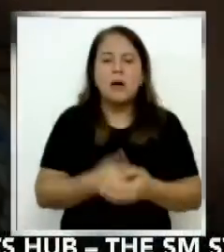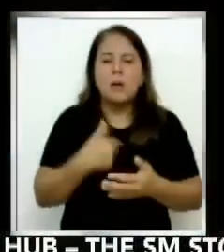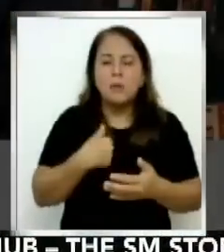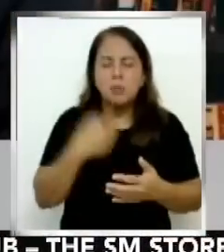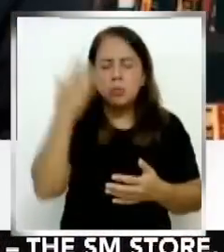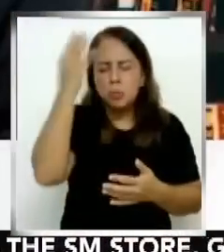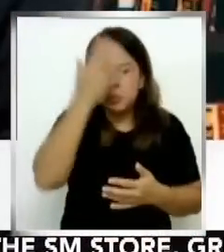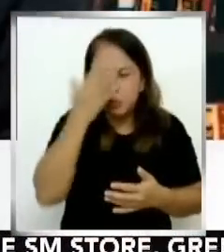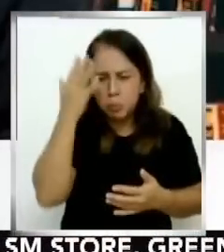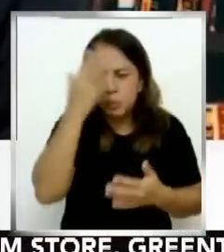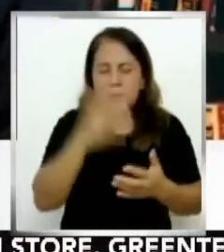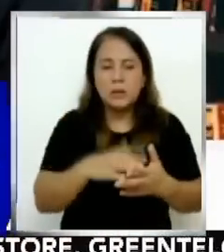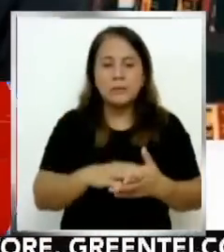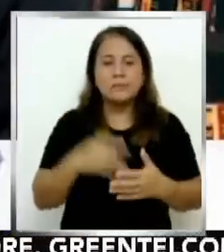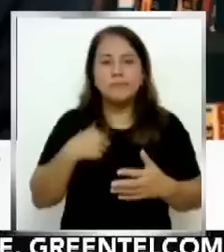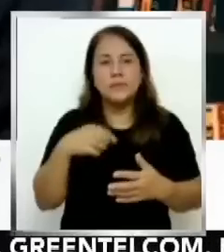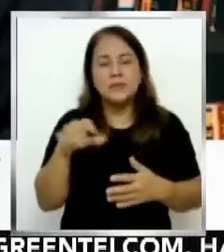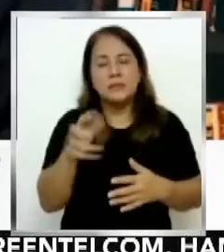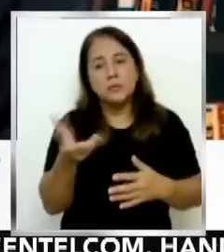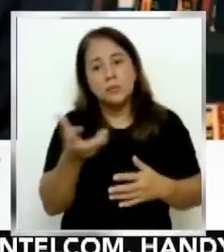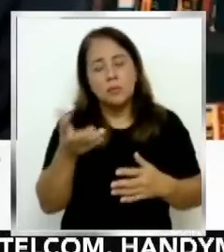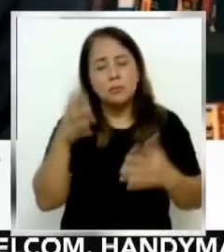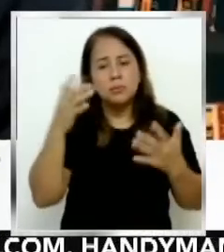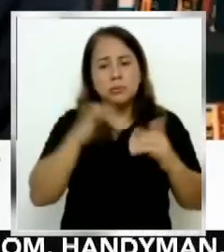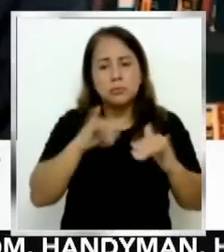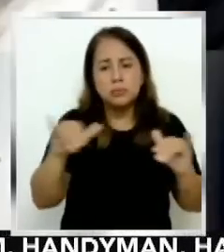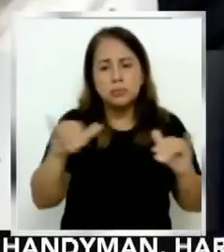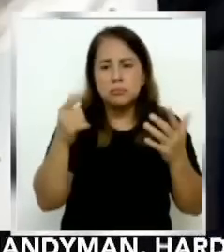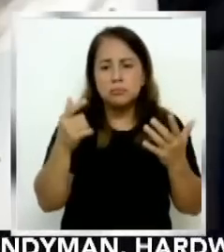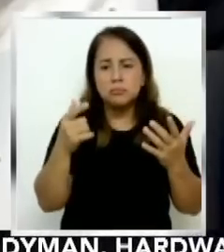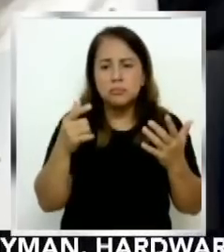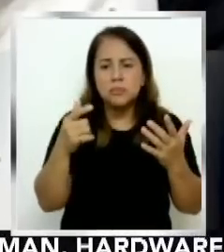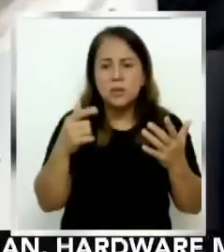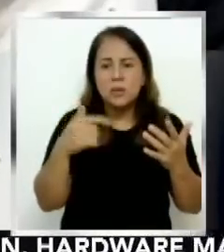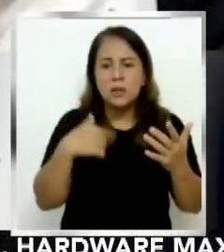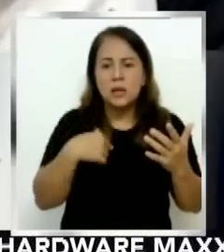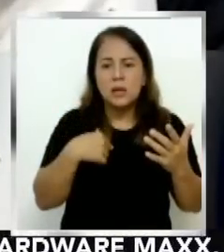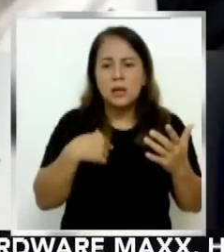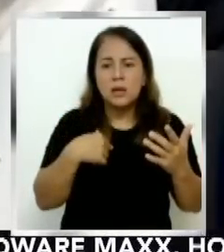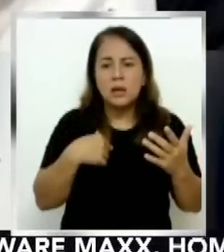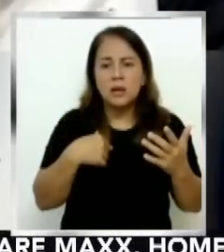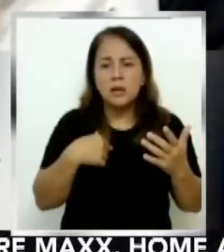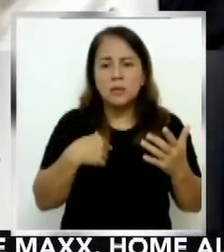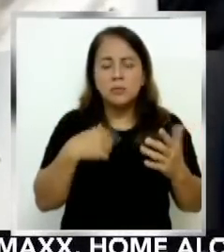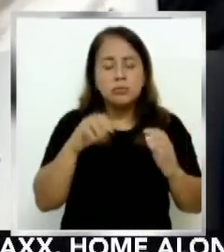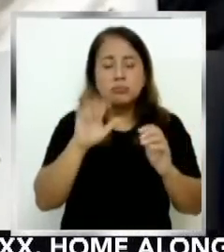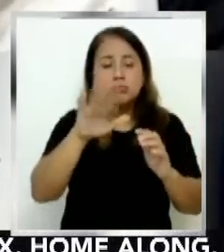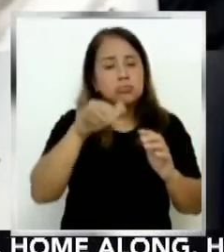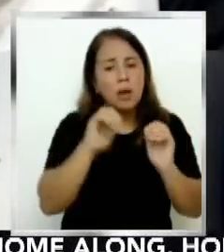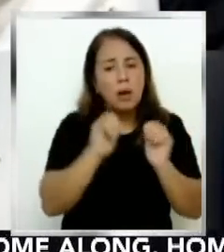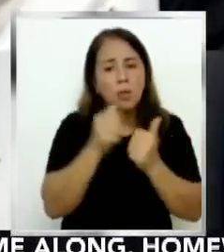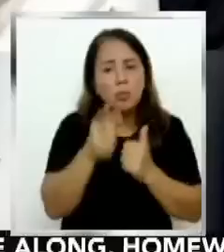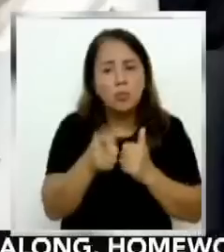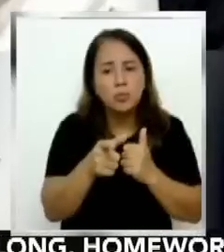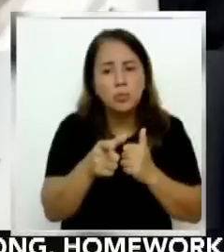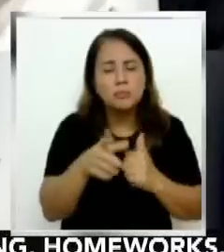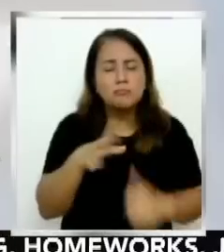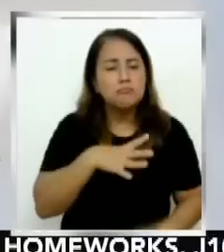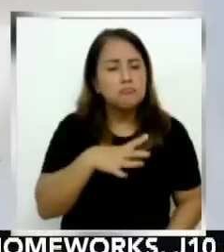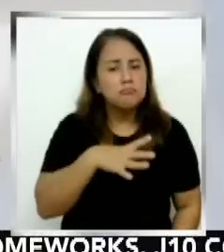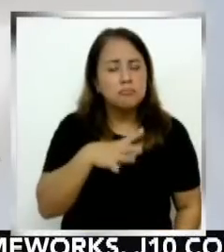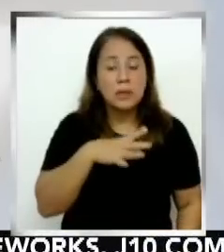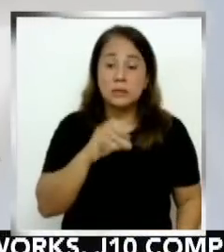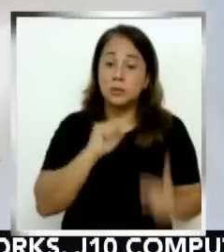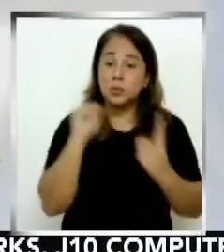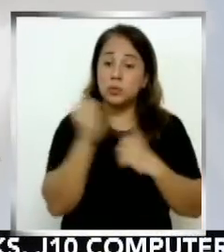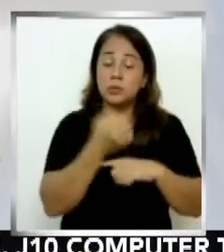seizure. Kumusta ka na, Jin Lei? Okay, ma'am. Maayos na ang lagay ngayon ni Jin Lei.